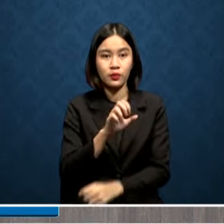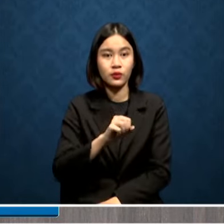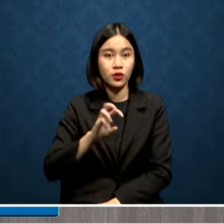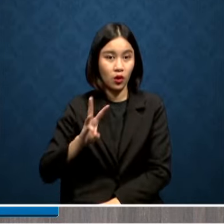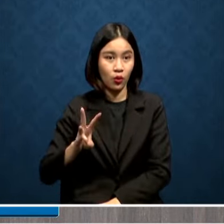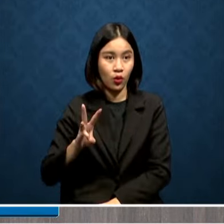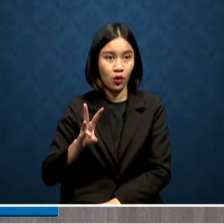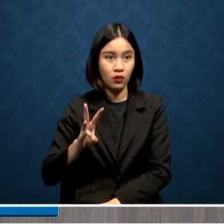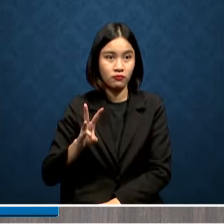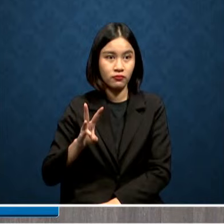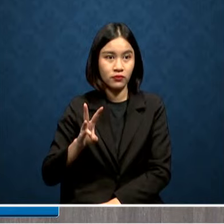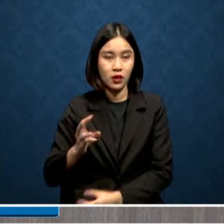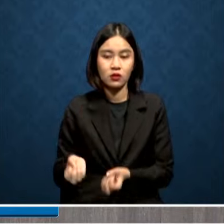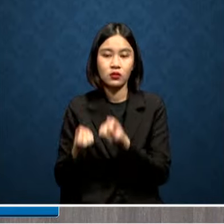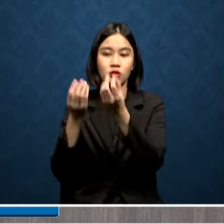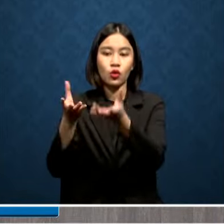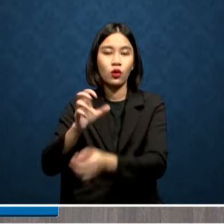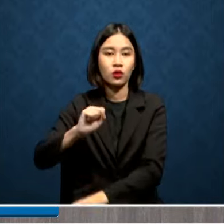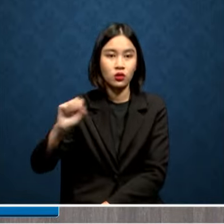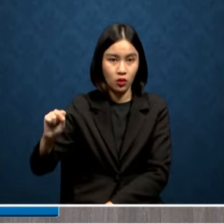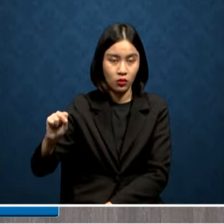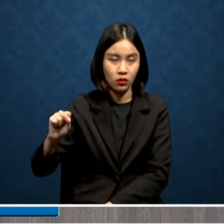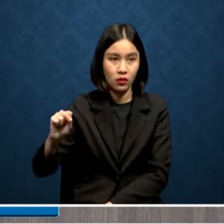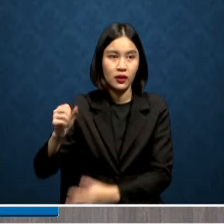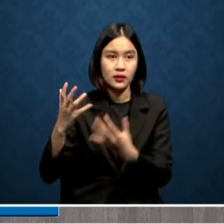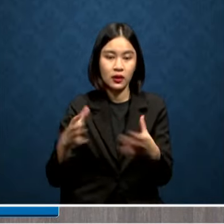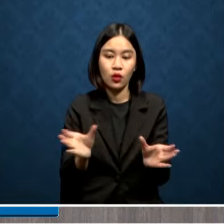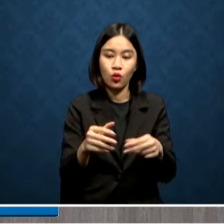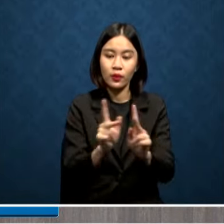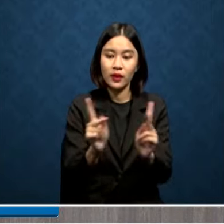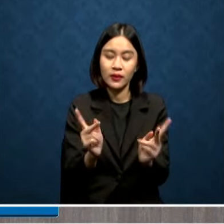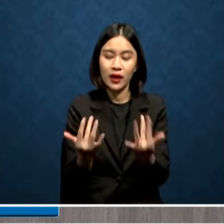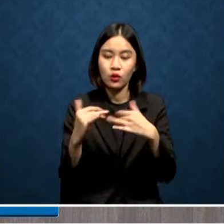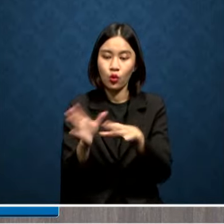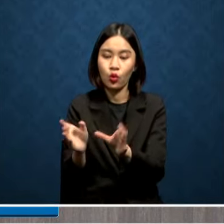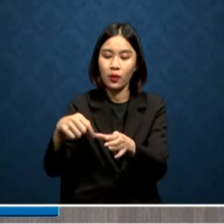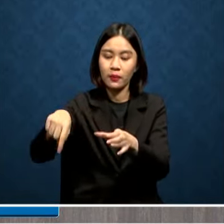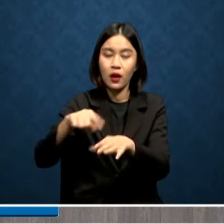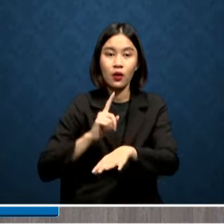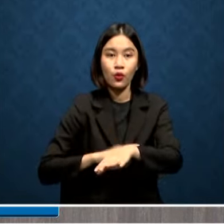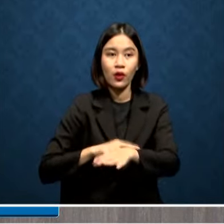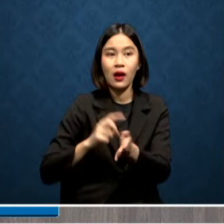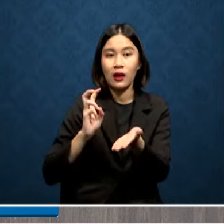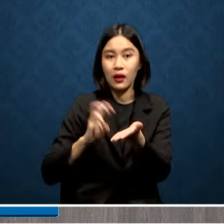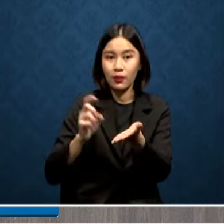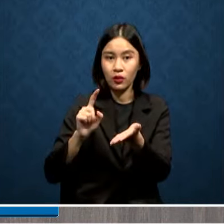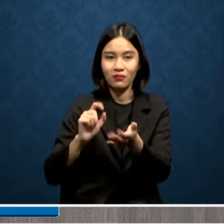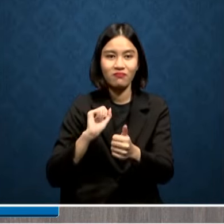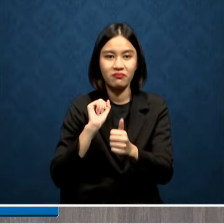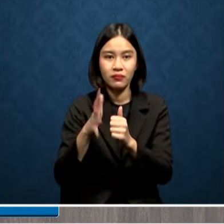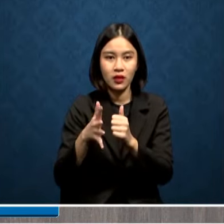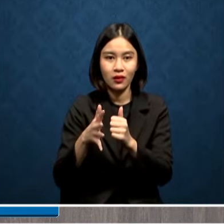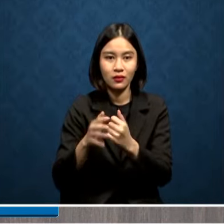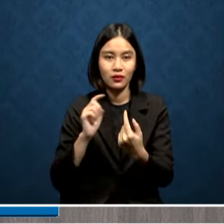ตีกลับไปที่สภาผู้แทนราษฎรแล้วตั้งกรรมาธิการร่วมระยะเวลารับรองว่าไม่ทัน